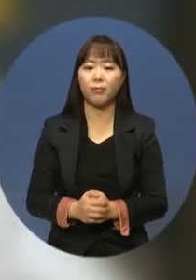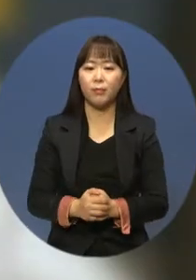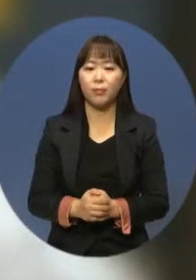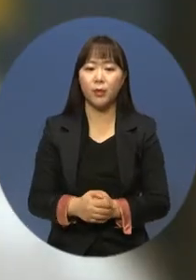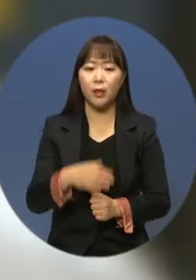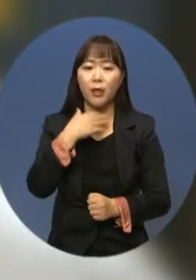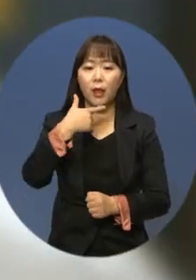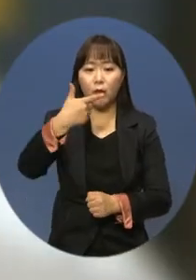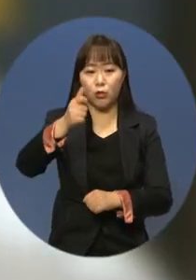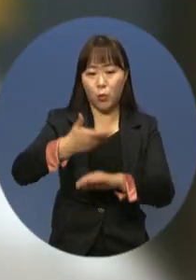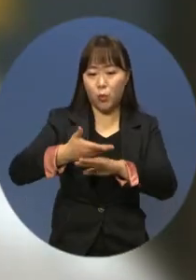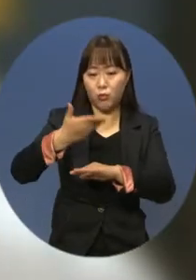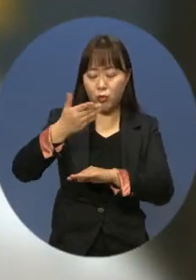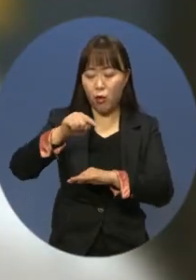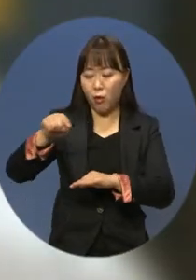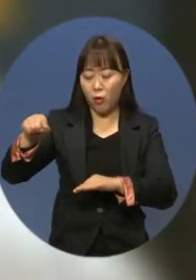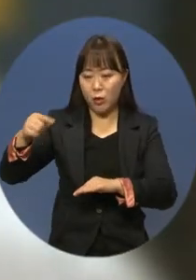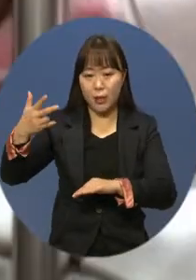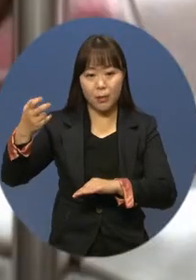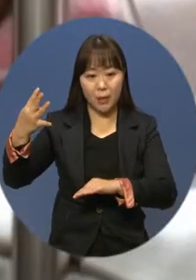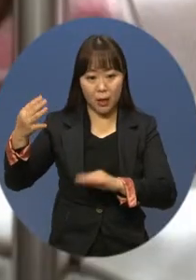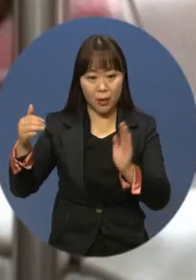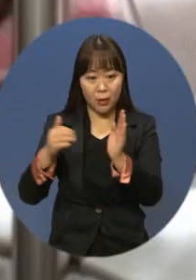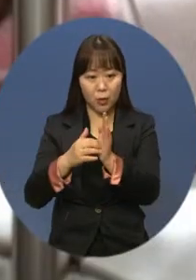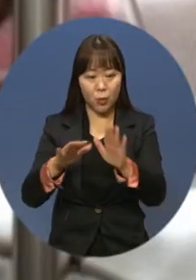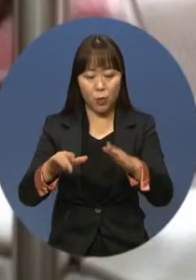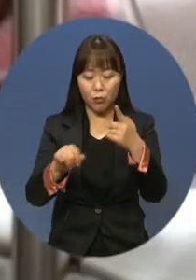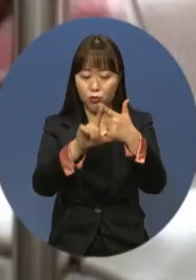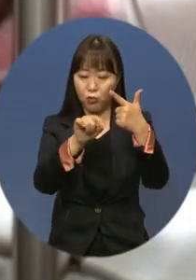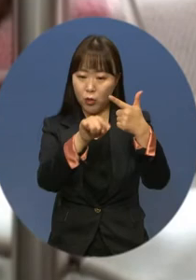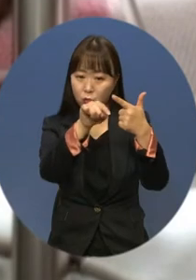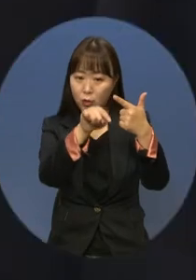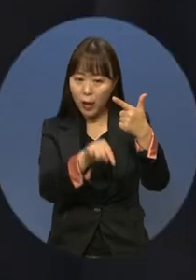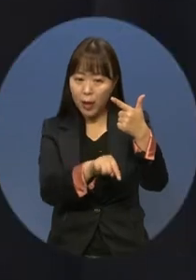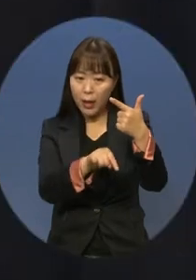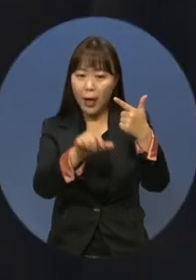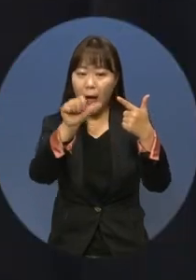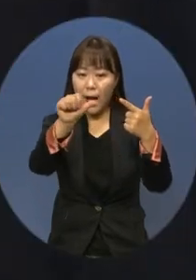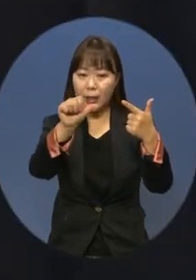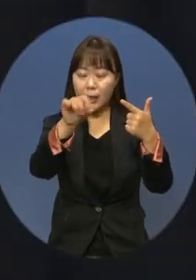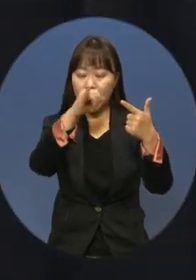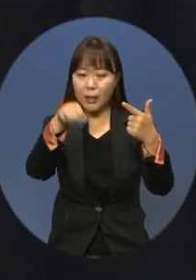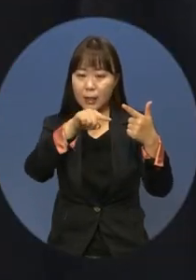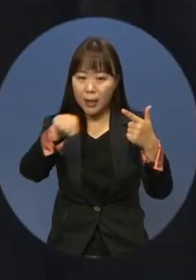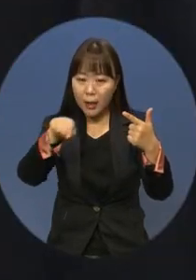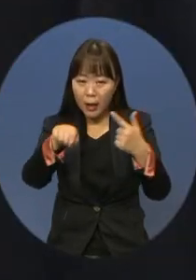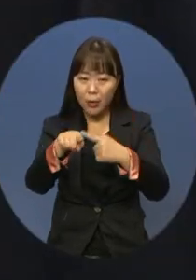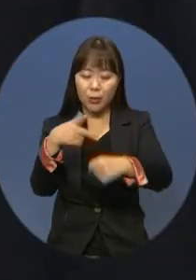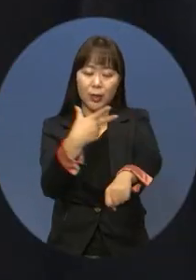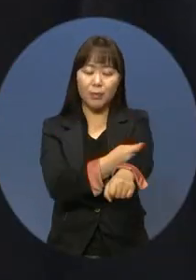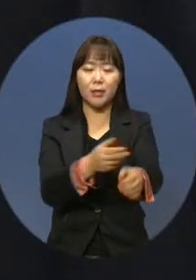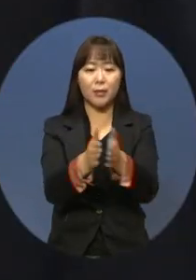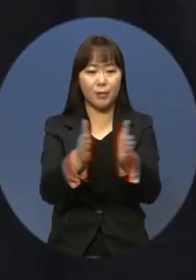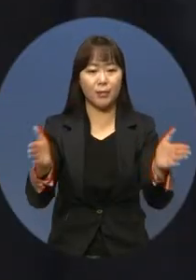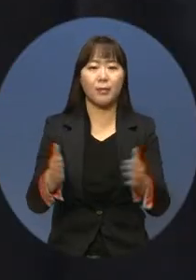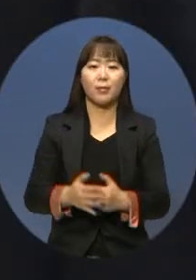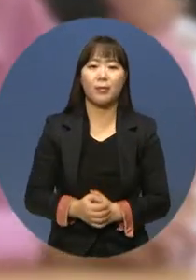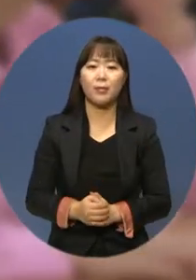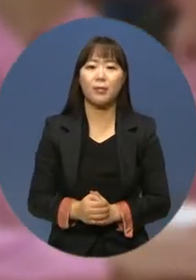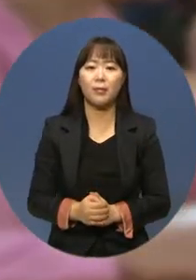65세부터 74 10가지의 노인은 오는 6월 존 아스트라제네카 백신으로 접종이 시작됩니다